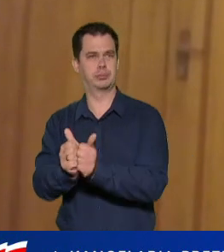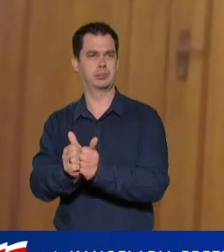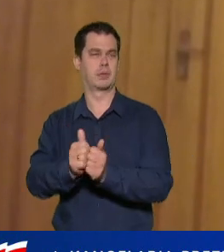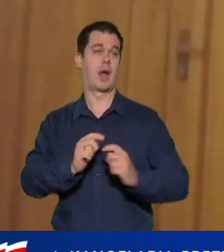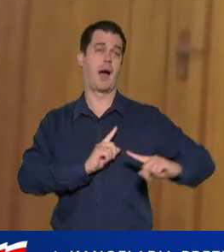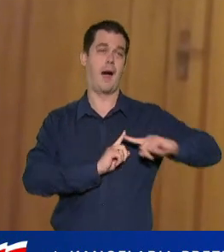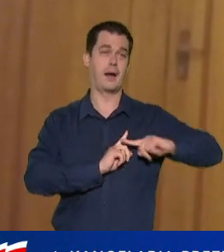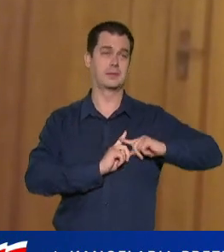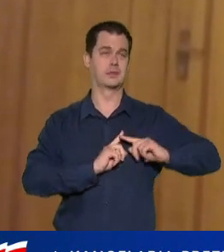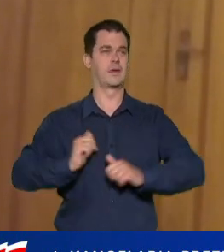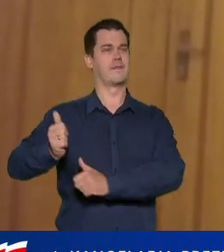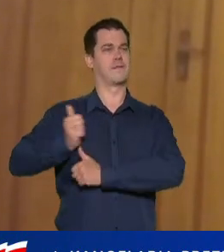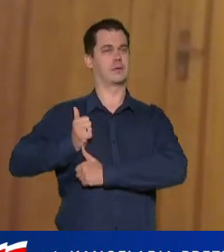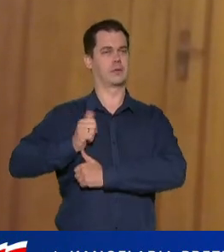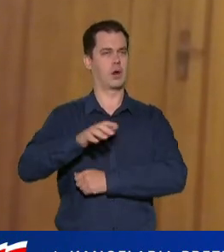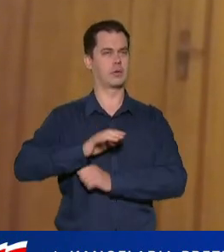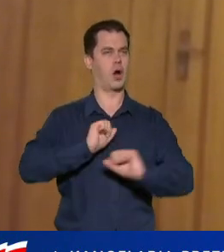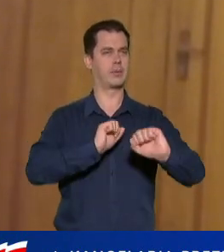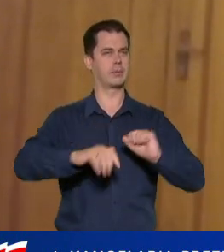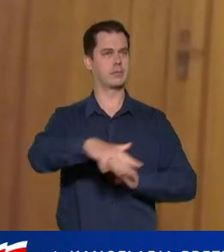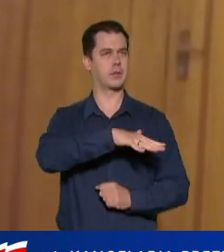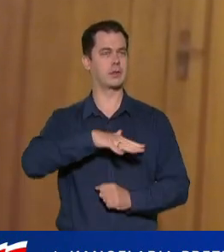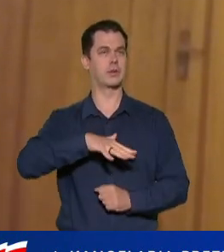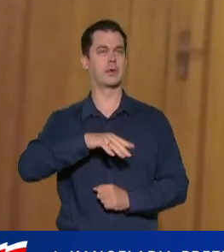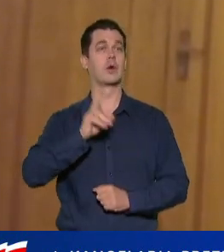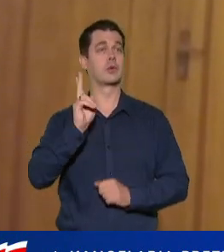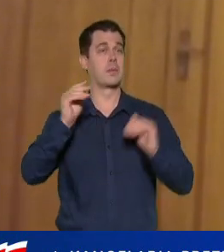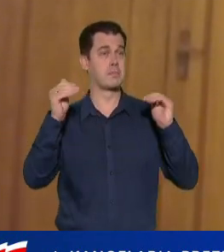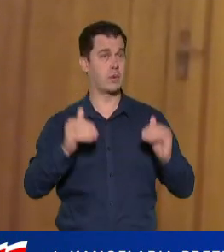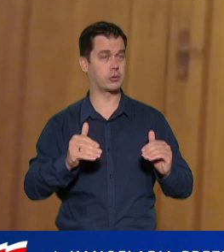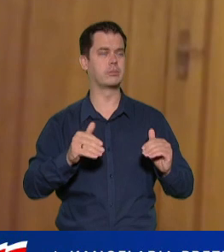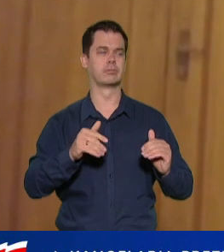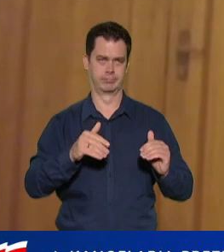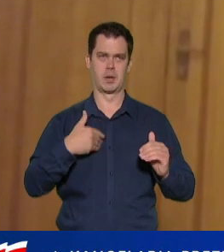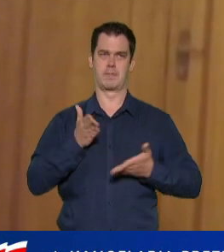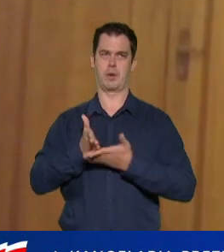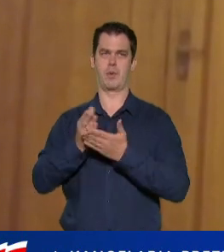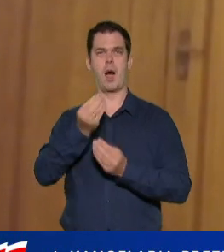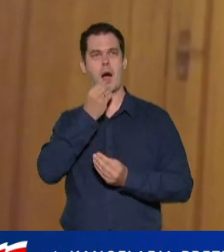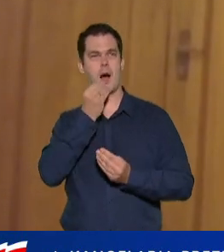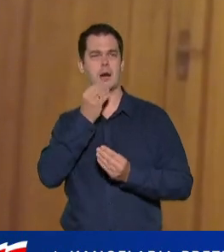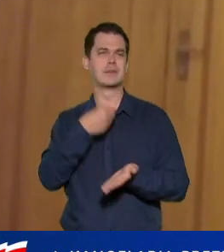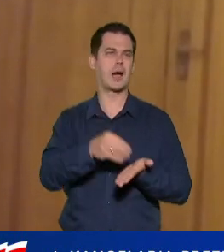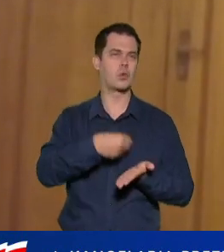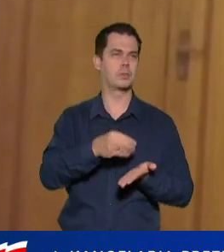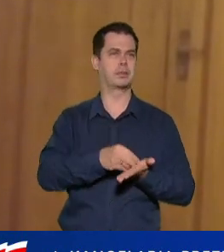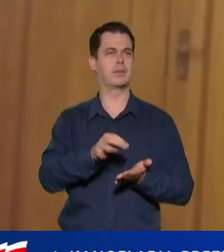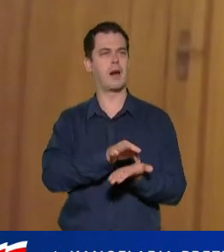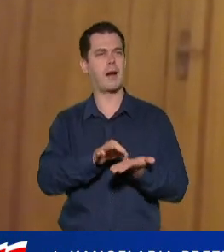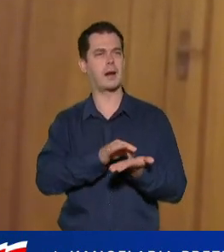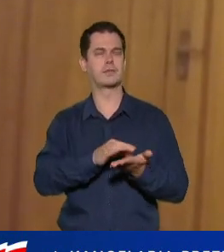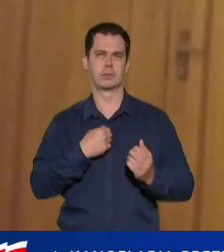harcerze Wojska Obrony Terytorialnej pomoże w dowiezieniu posiłków czy niezbędnych lekarstw albo